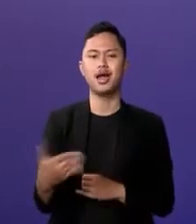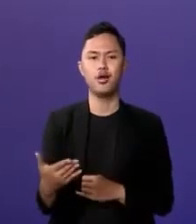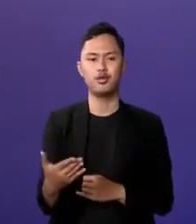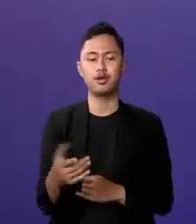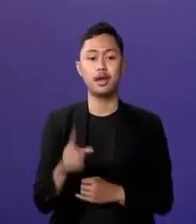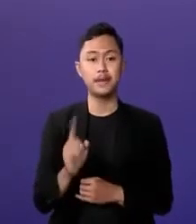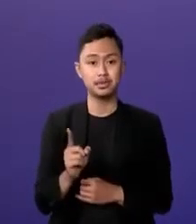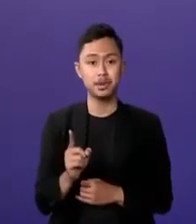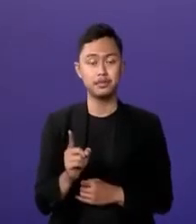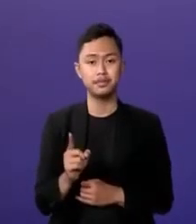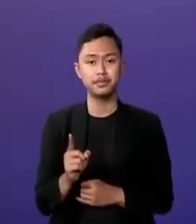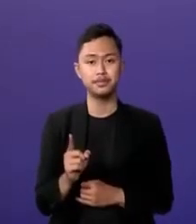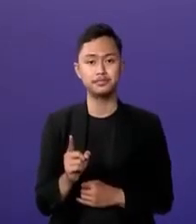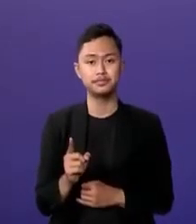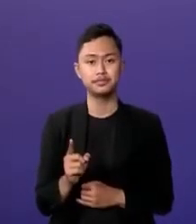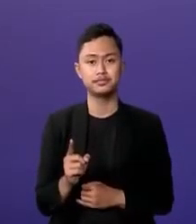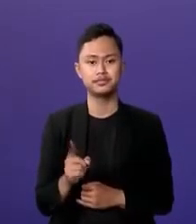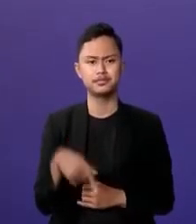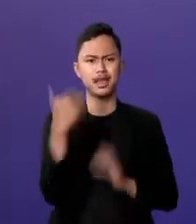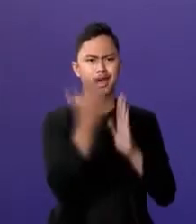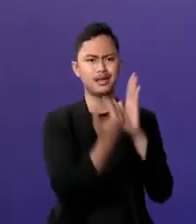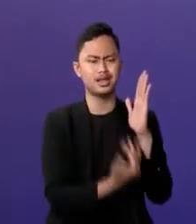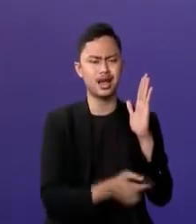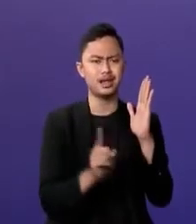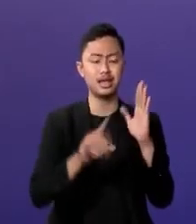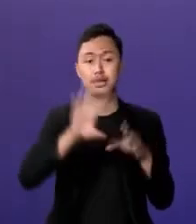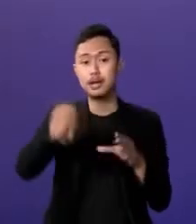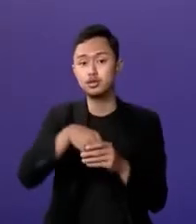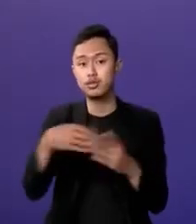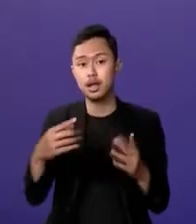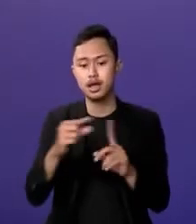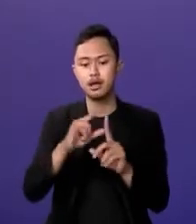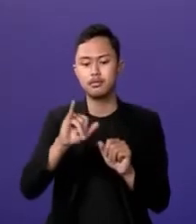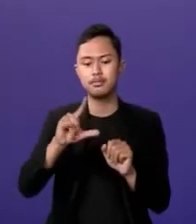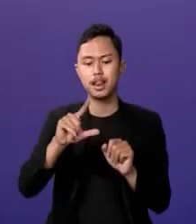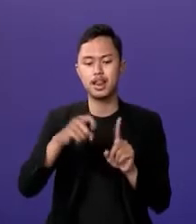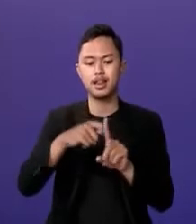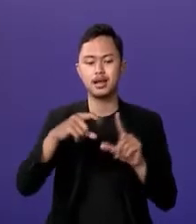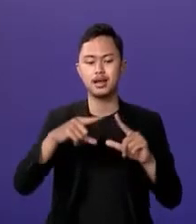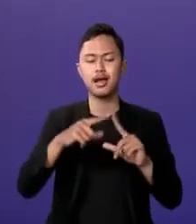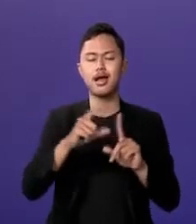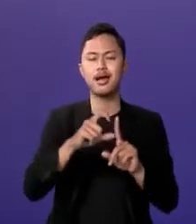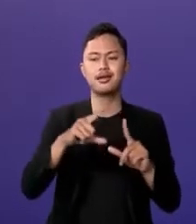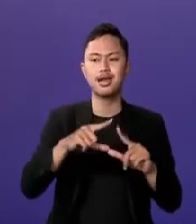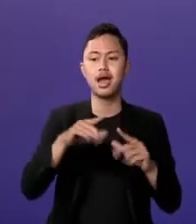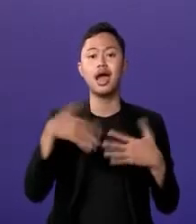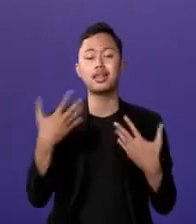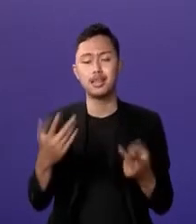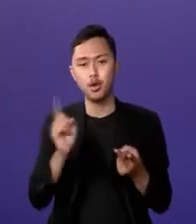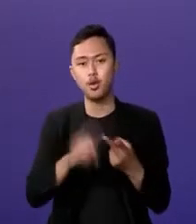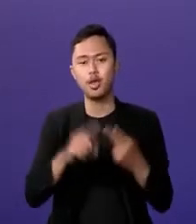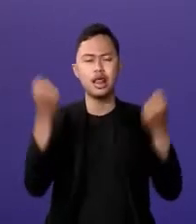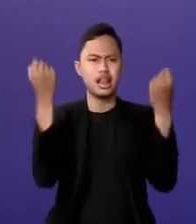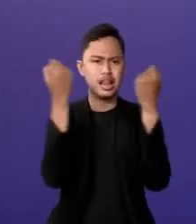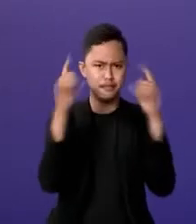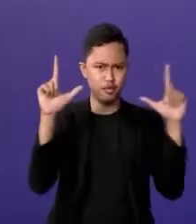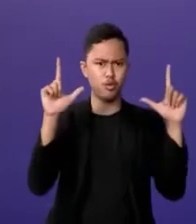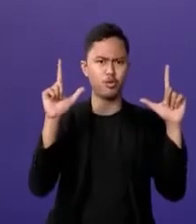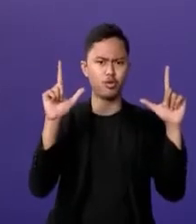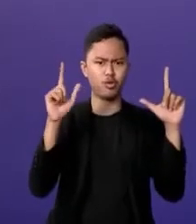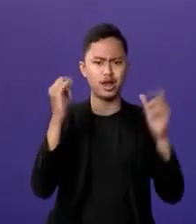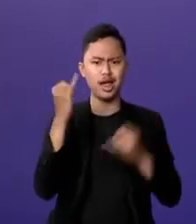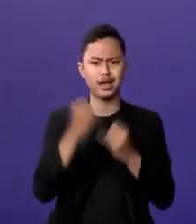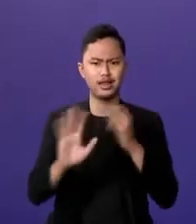dimana akan ada beberapa Iden termasuk Pilkada maupun berbagai liburan